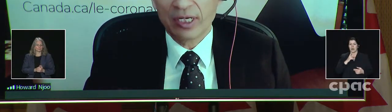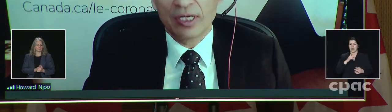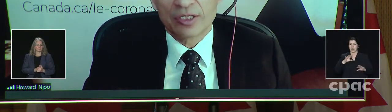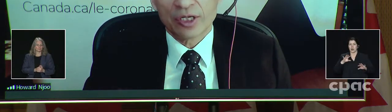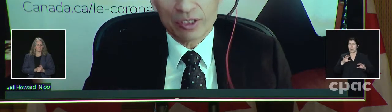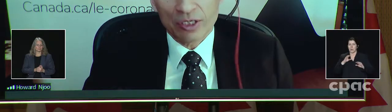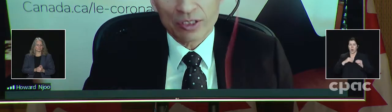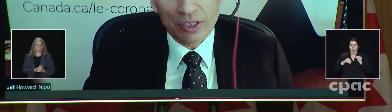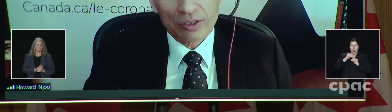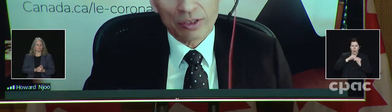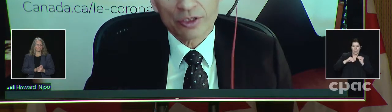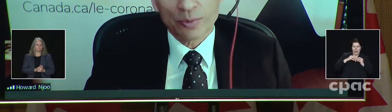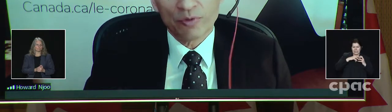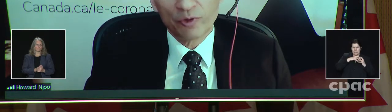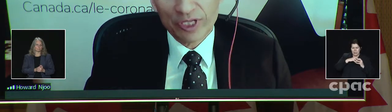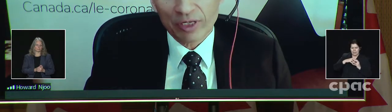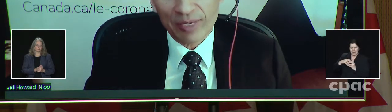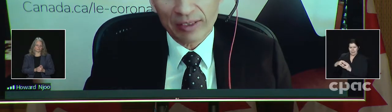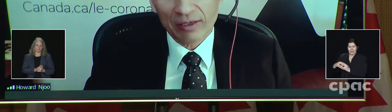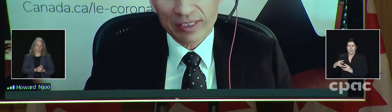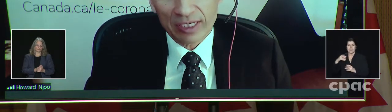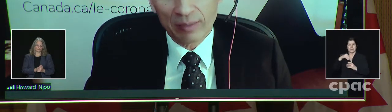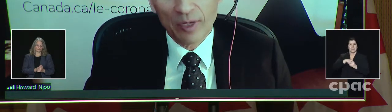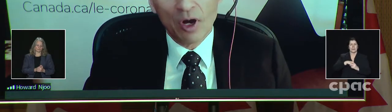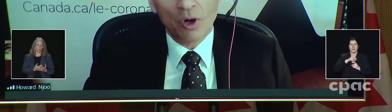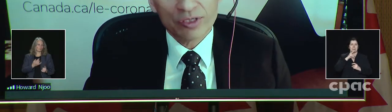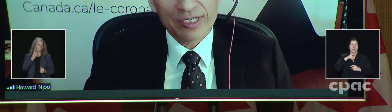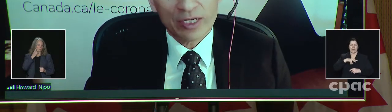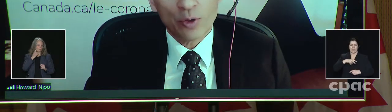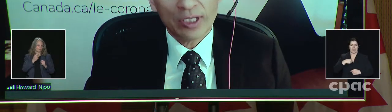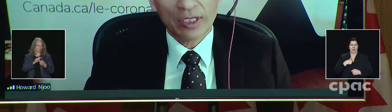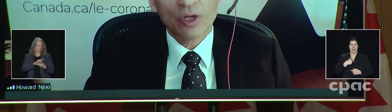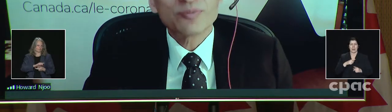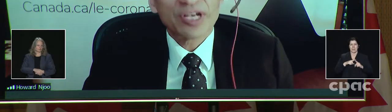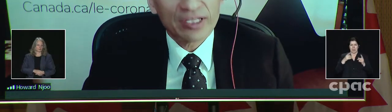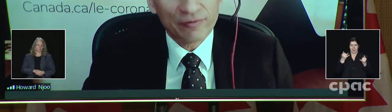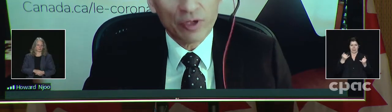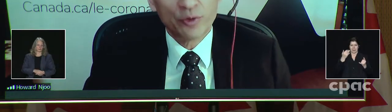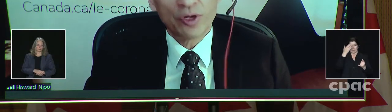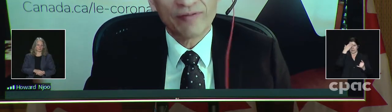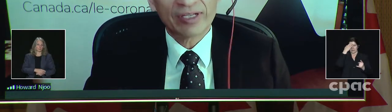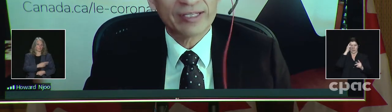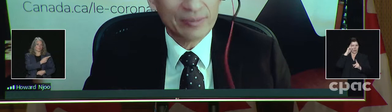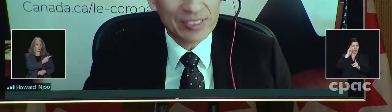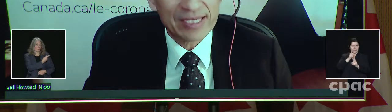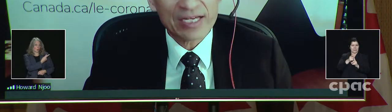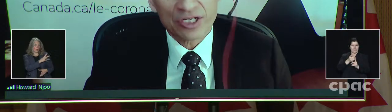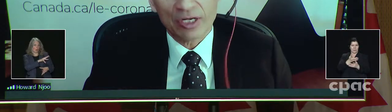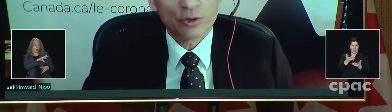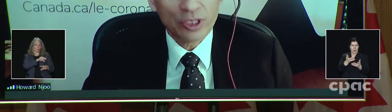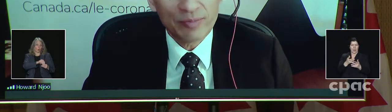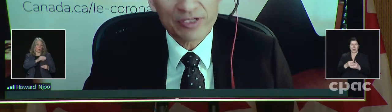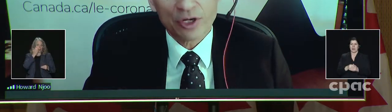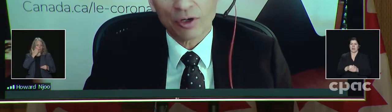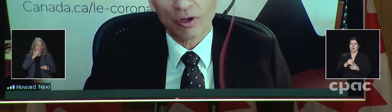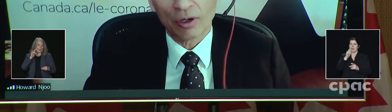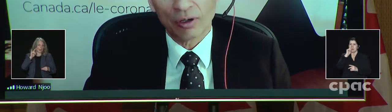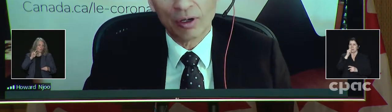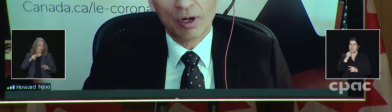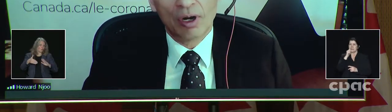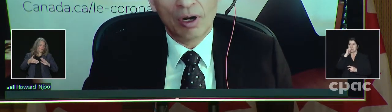que ce que je peux vous dire maintenant, c'est qu'on sait c'est quoi l'objectif, le but avec les dépistages, toutes les